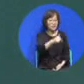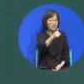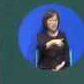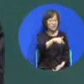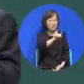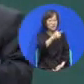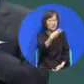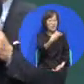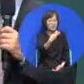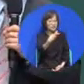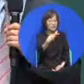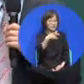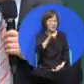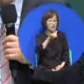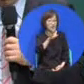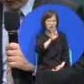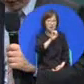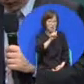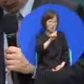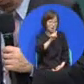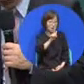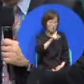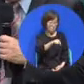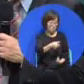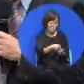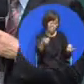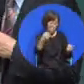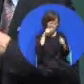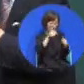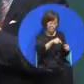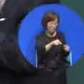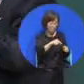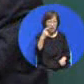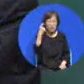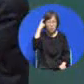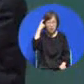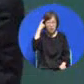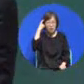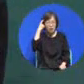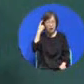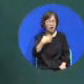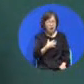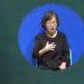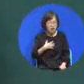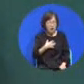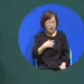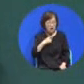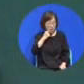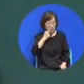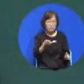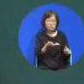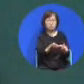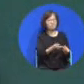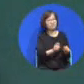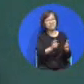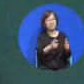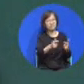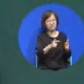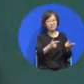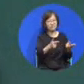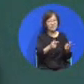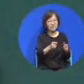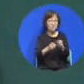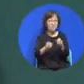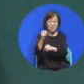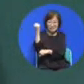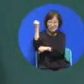갈대아를 떠나라고 한 것은 어려움을 준 것이 아니고 근원적인 축복을 받게 하기 위함이었습니다. When God told